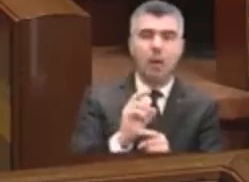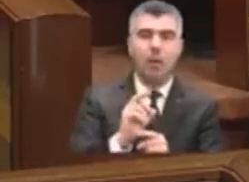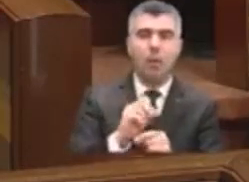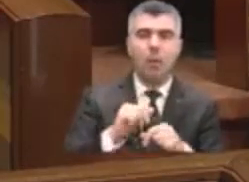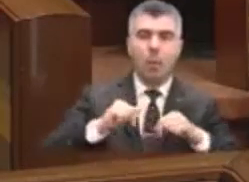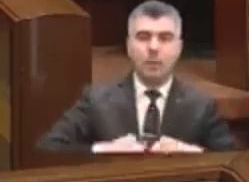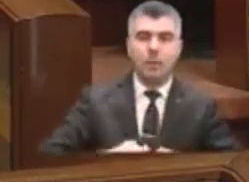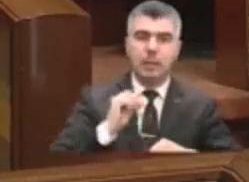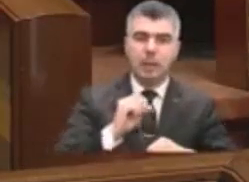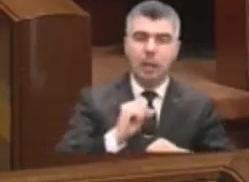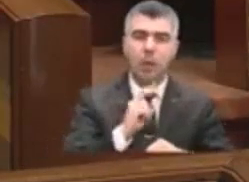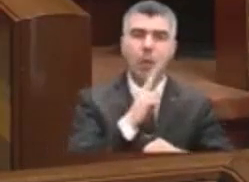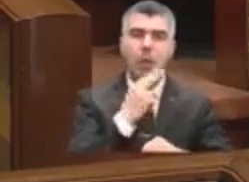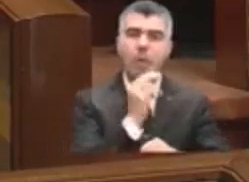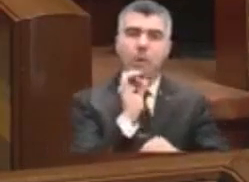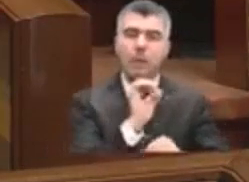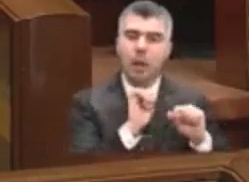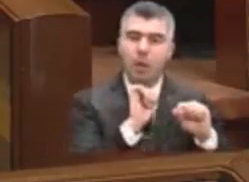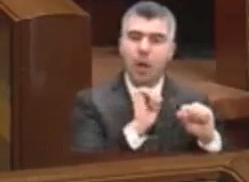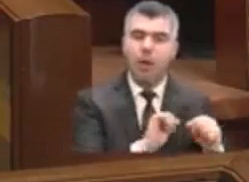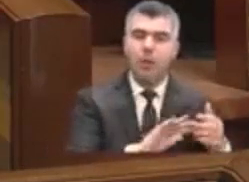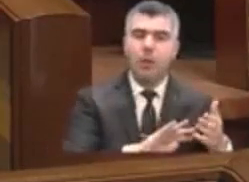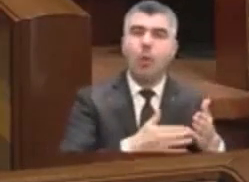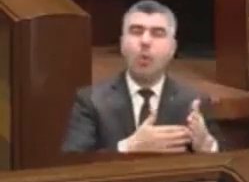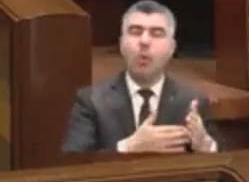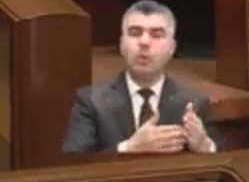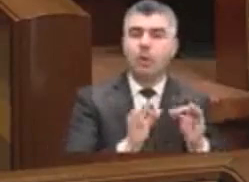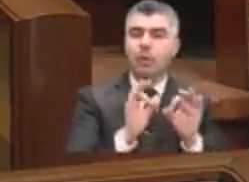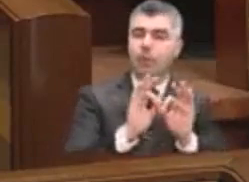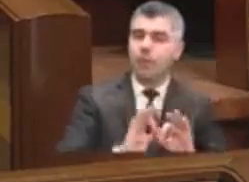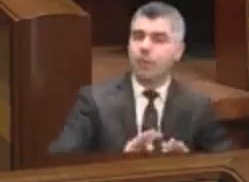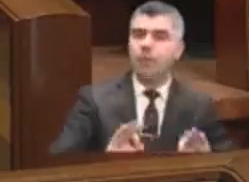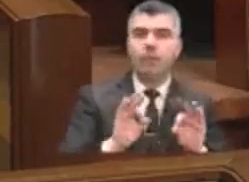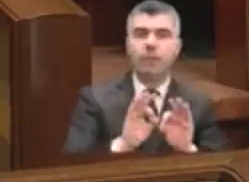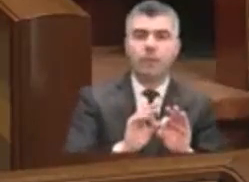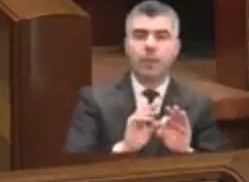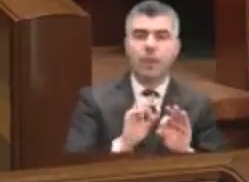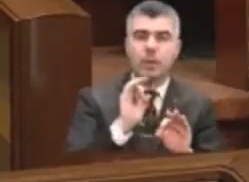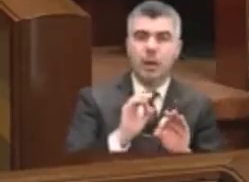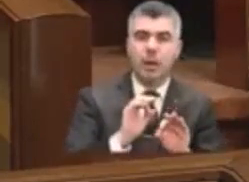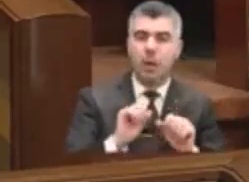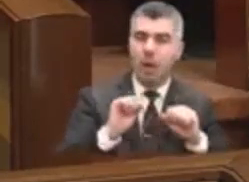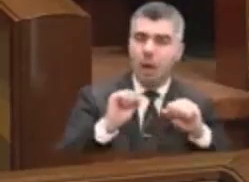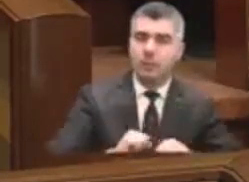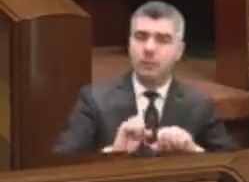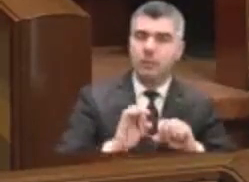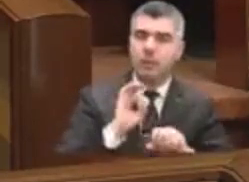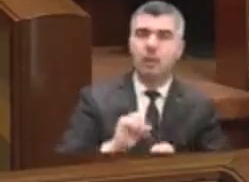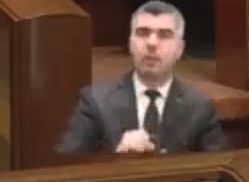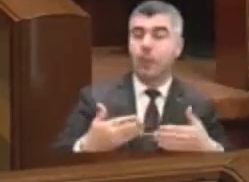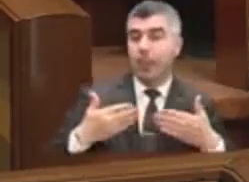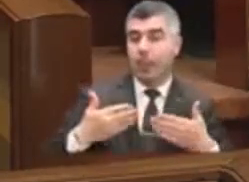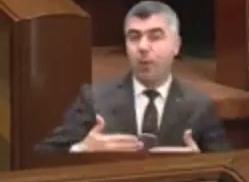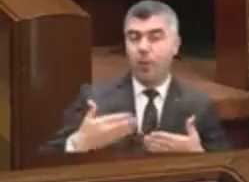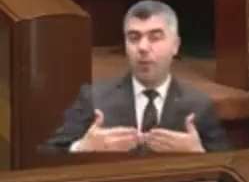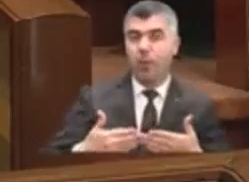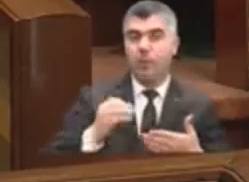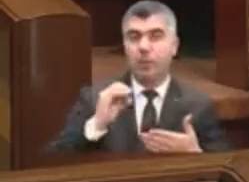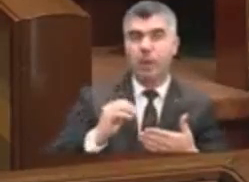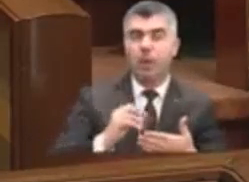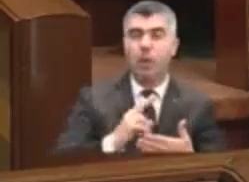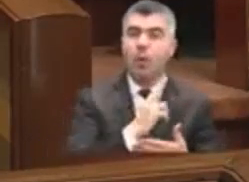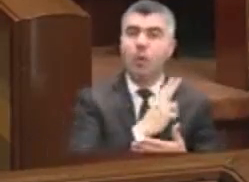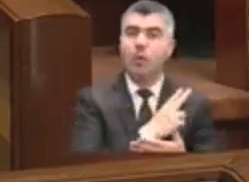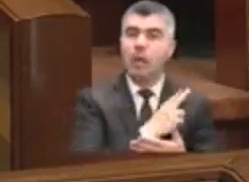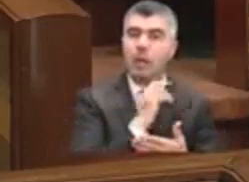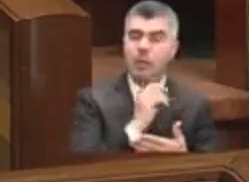باحتجاجاته وركع الحكومه لما استجابت رغما عنها لمطالبه، وهي اليوم تنتقم من الاستاذ